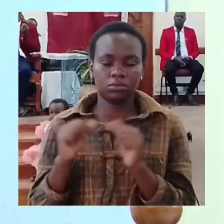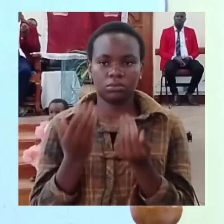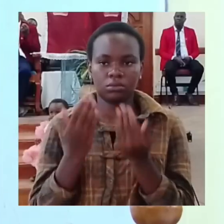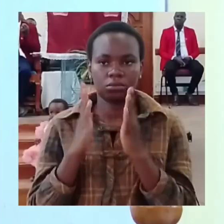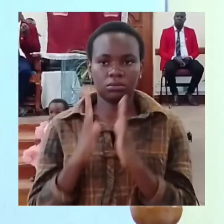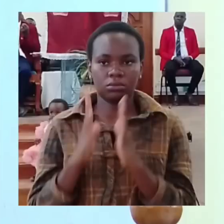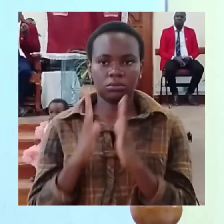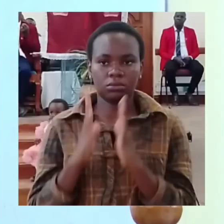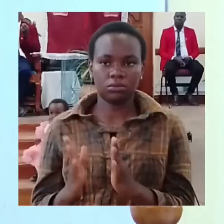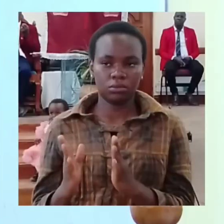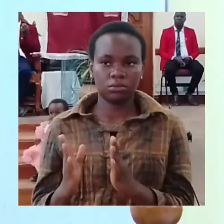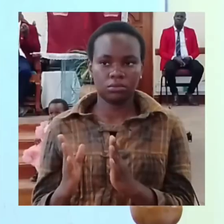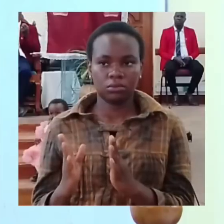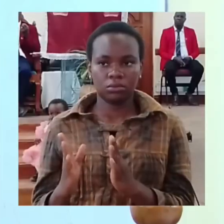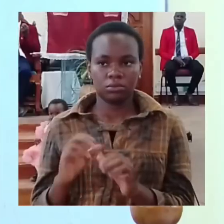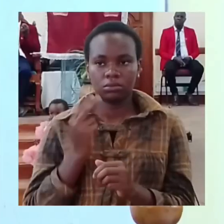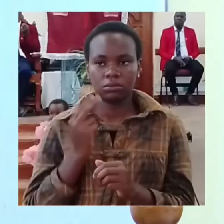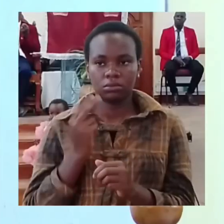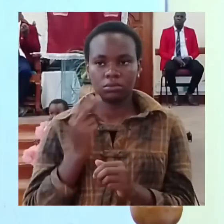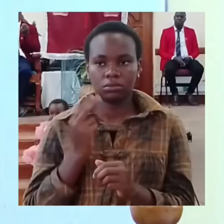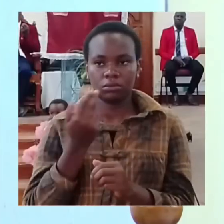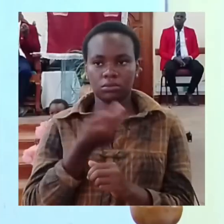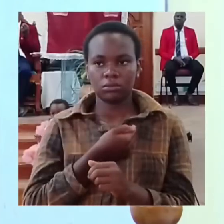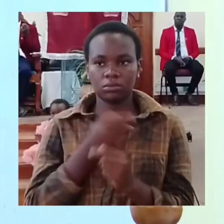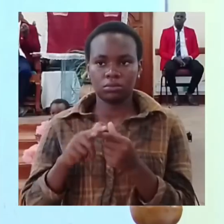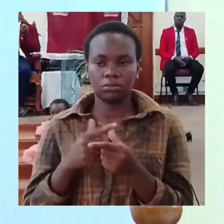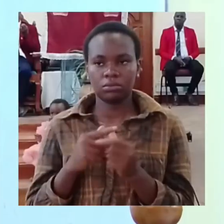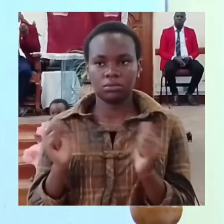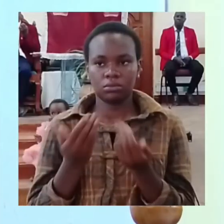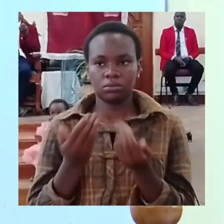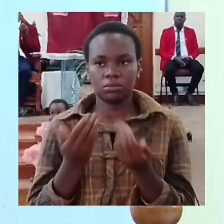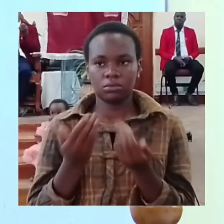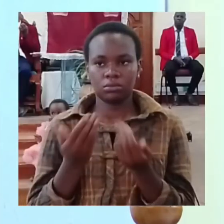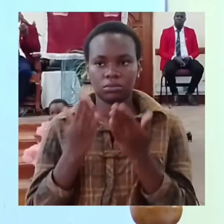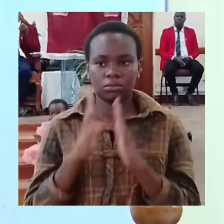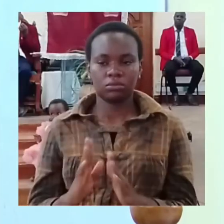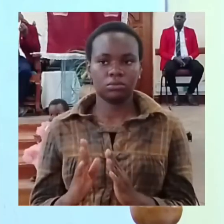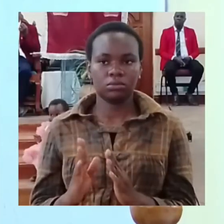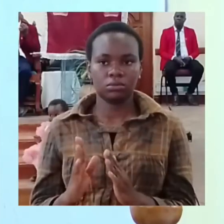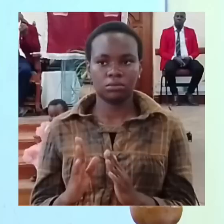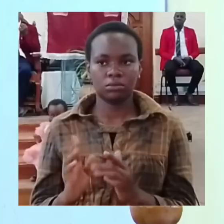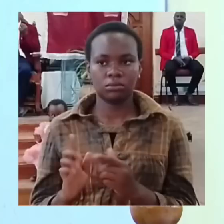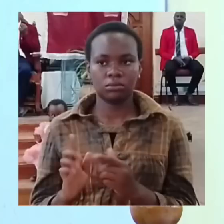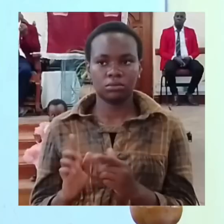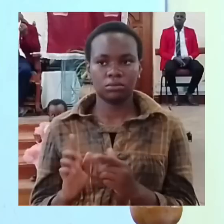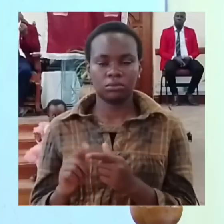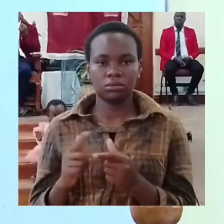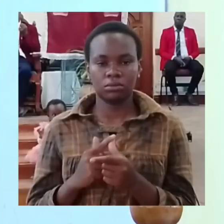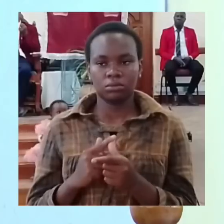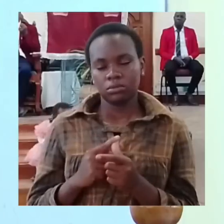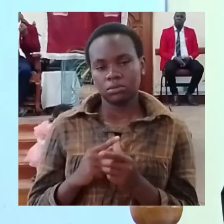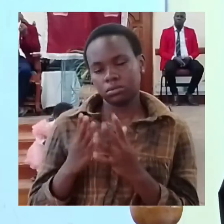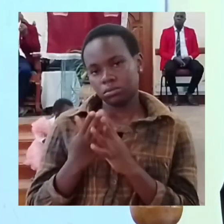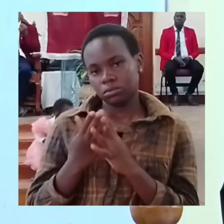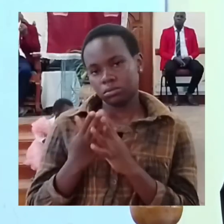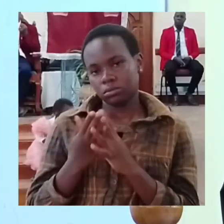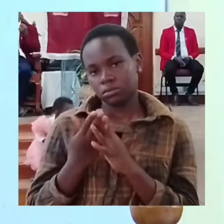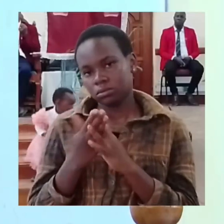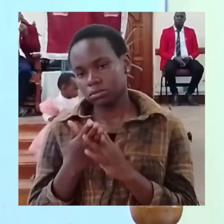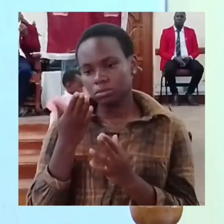kũu. It is us, we have a great salvation. Ati twakaga yakinya gatagatĩ